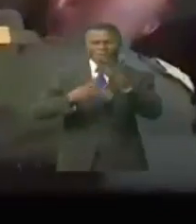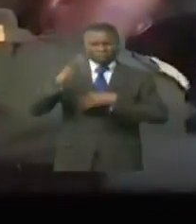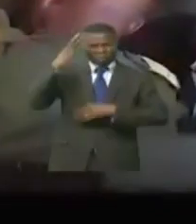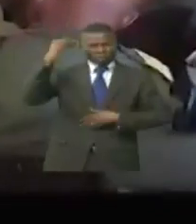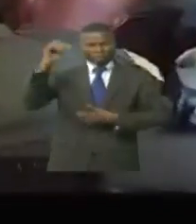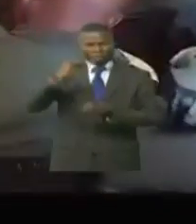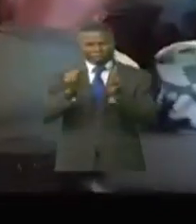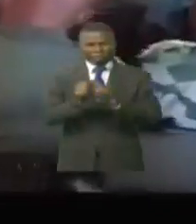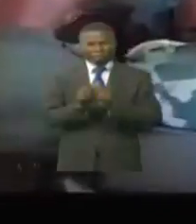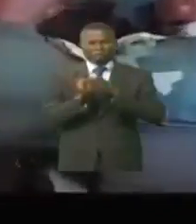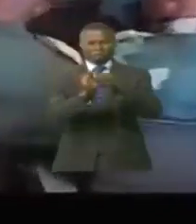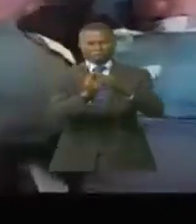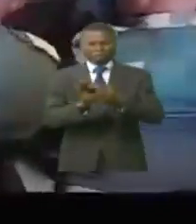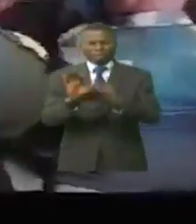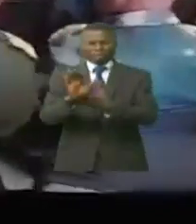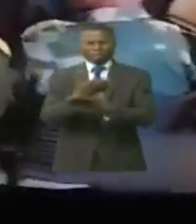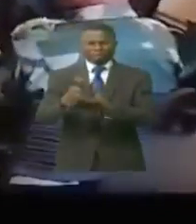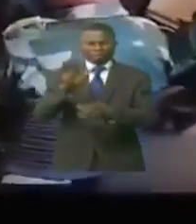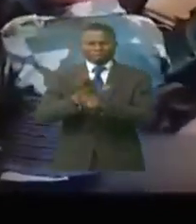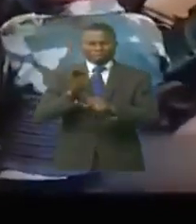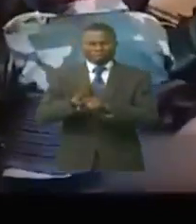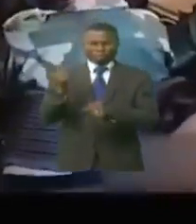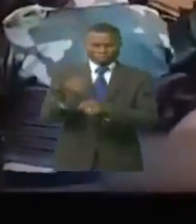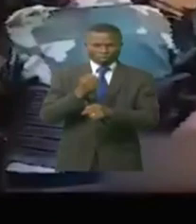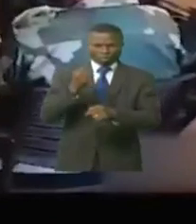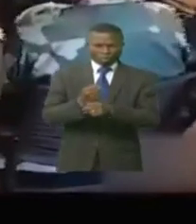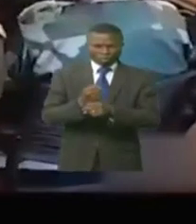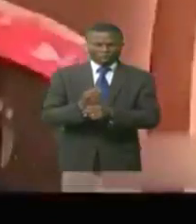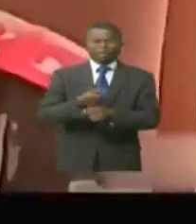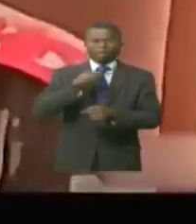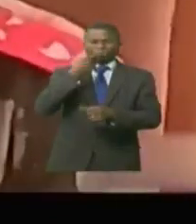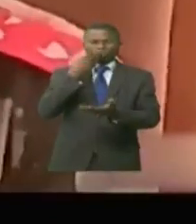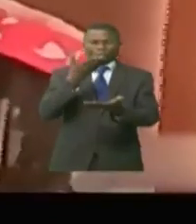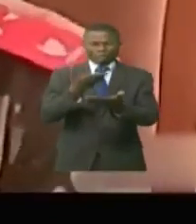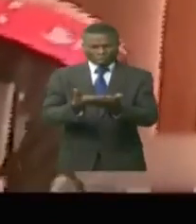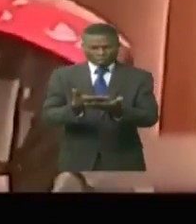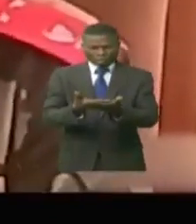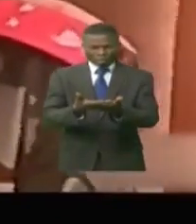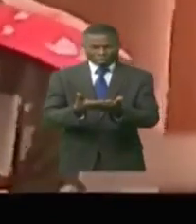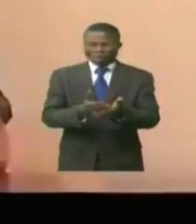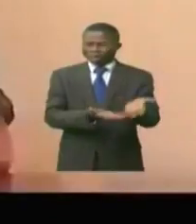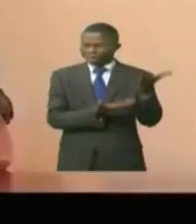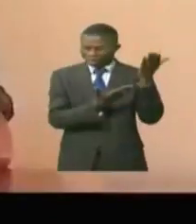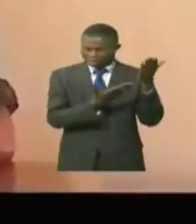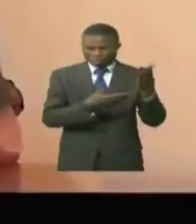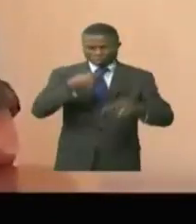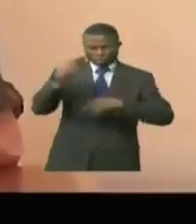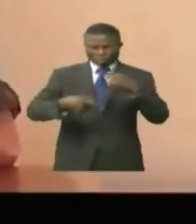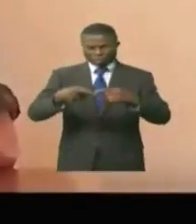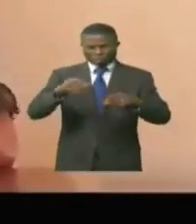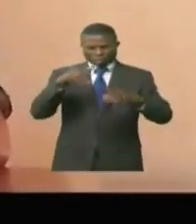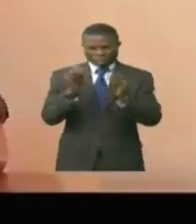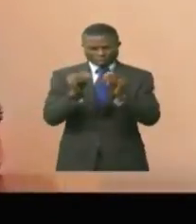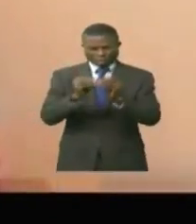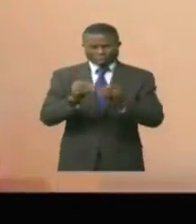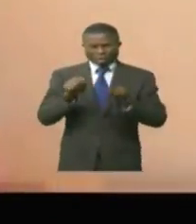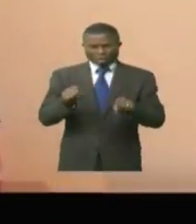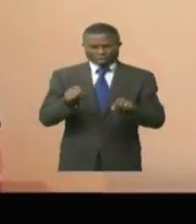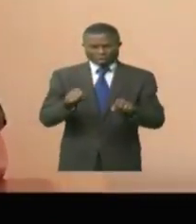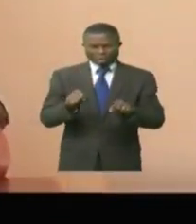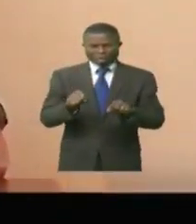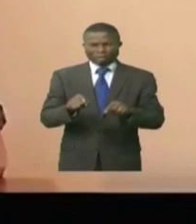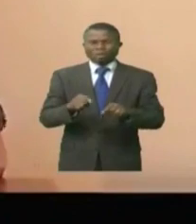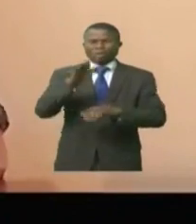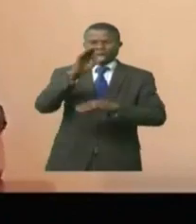les domaines de collaboration entre différents services sont entre autres les points phares débattus au cours de cette réunion